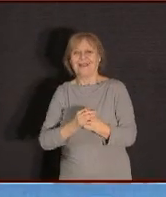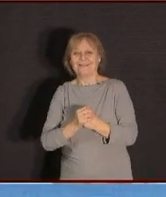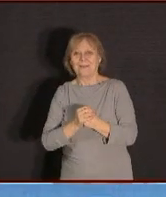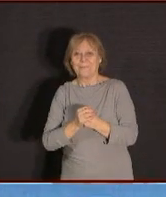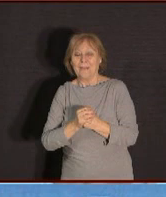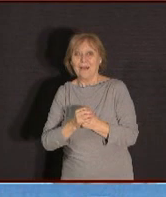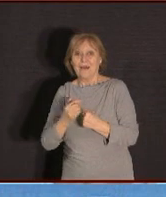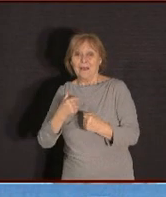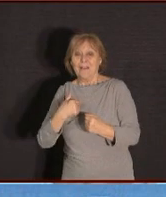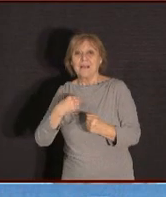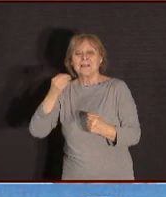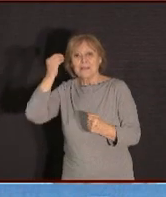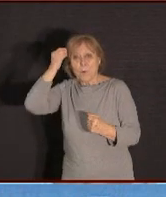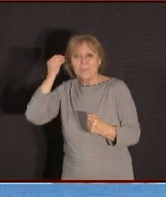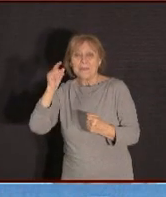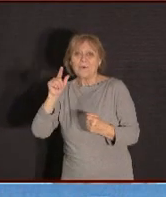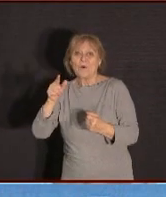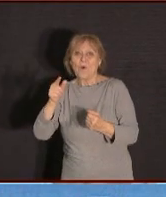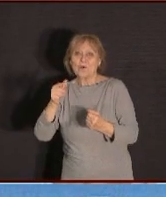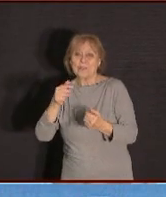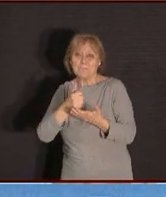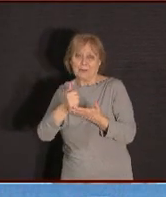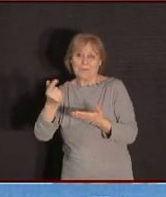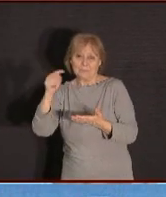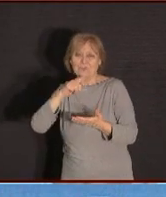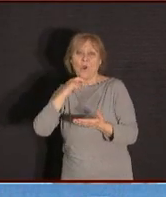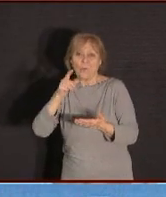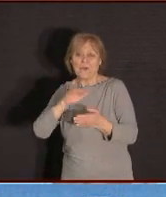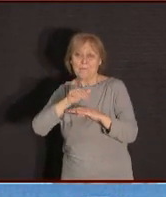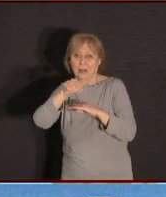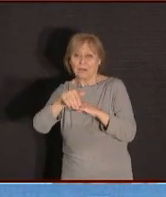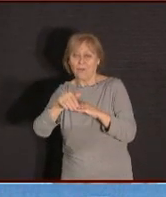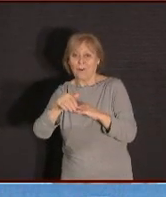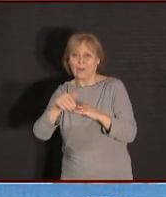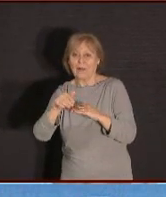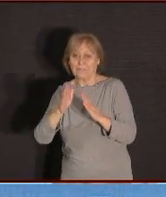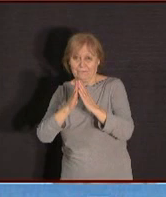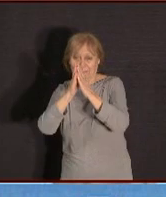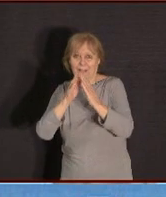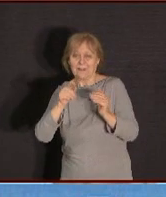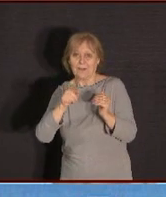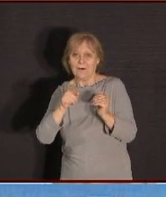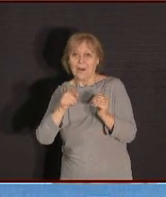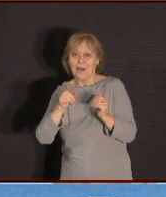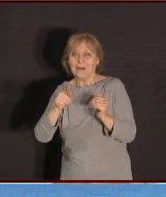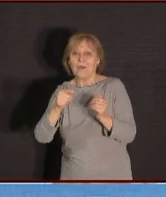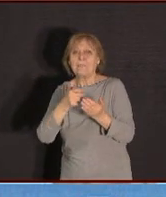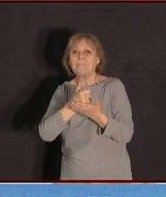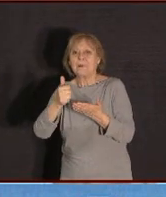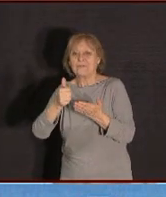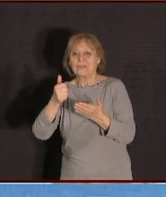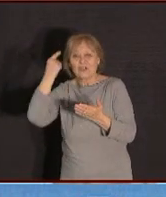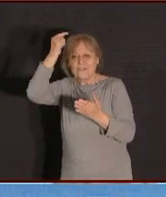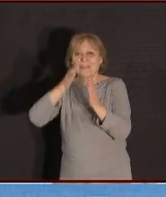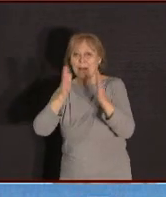Jaz se še spomnim, ko je gospodin Petrič prišel v Maribor na Malinčniku v Sveti Mariji, ki je bila prvi cetamašnja, ko